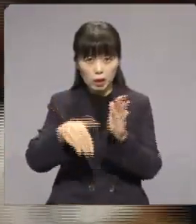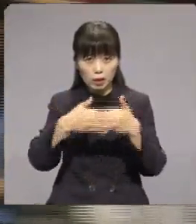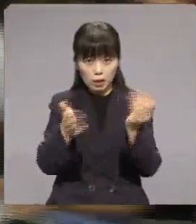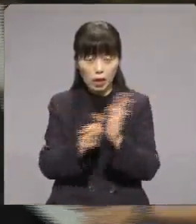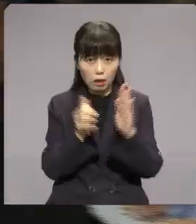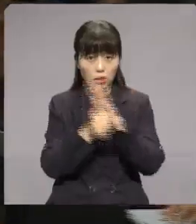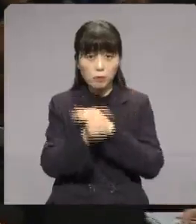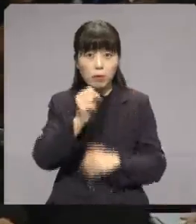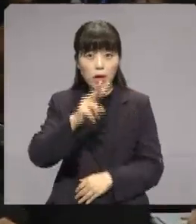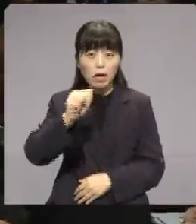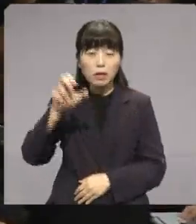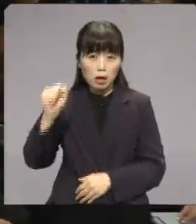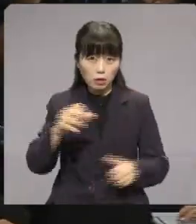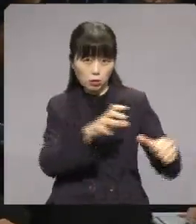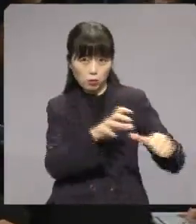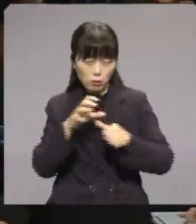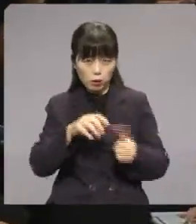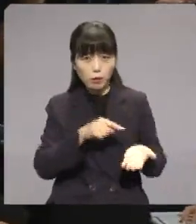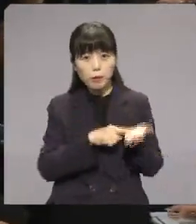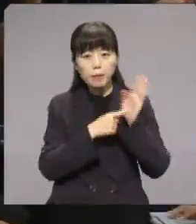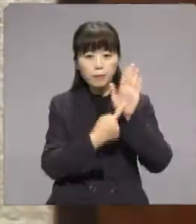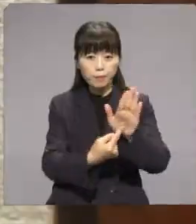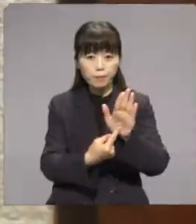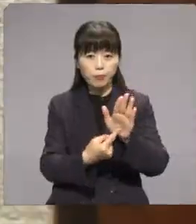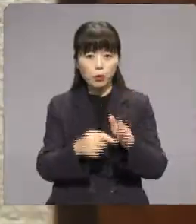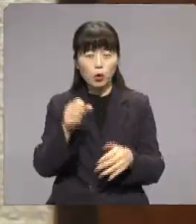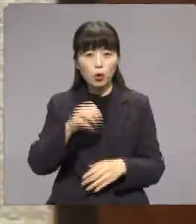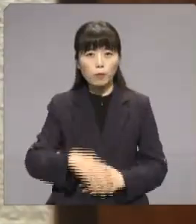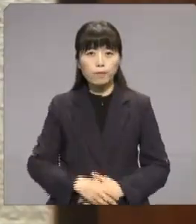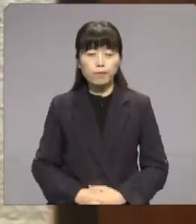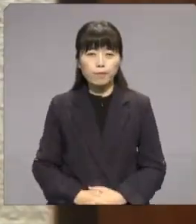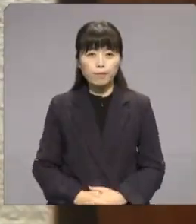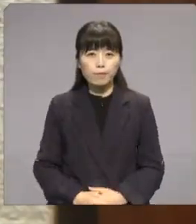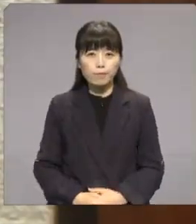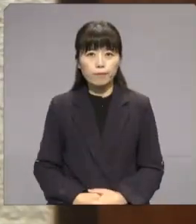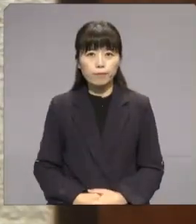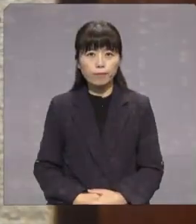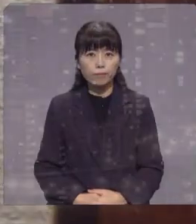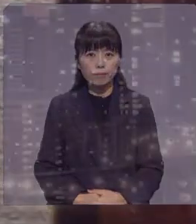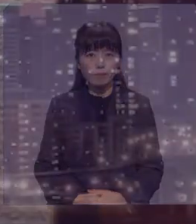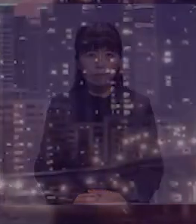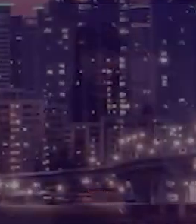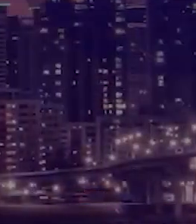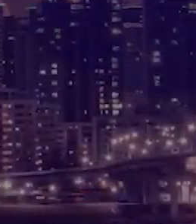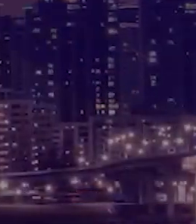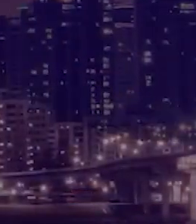SNS 글도 발췌해 덧붙였습니다. OBS 뉴스 정철호입니다.